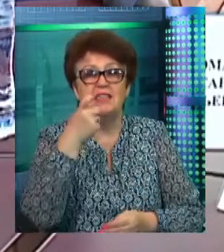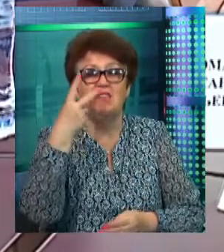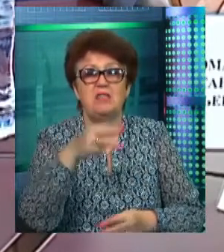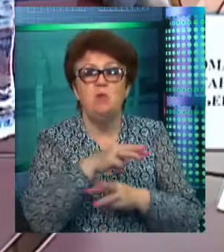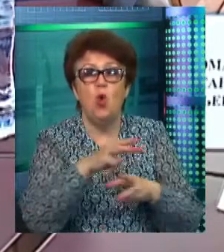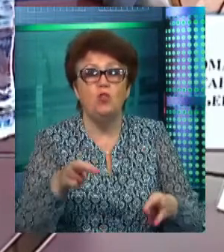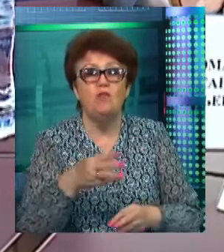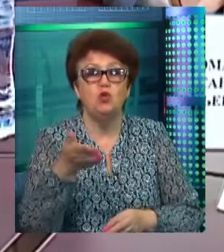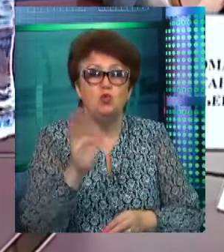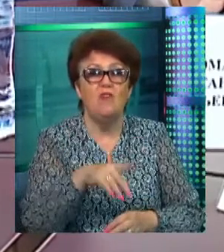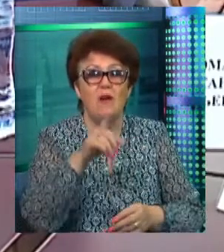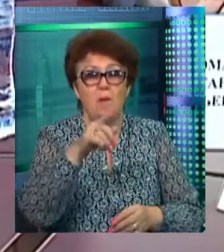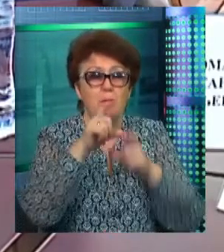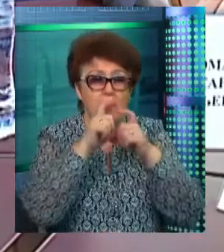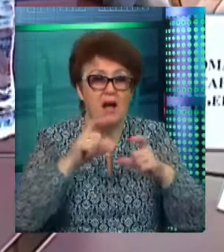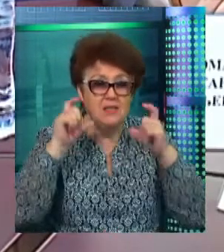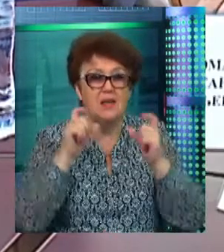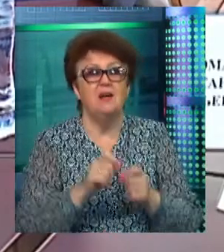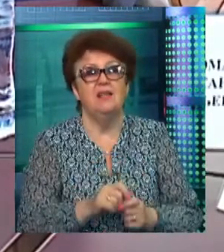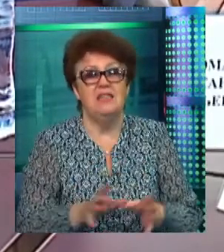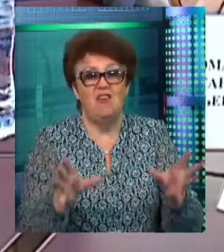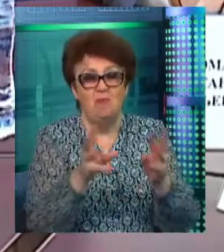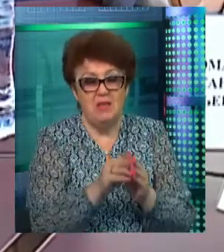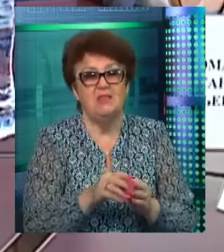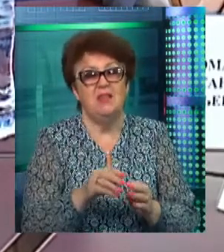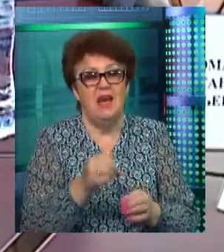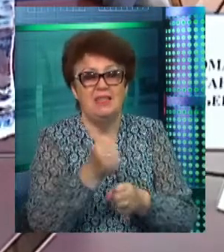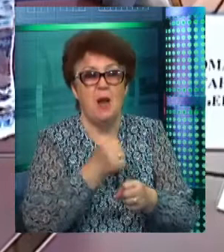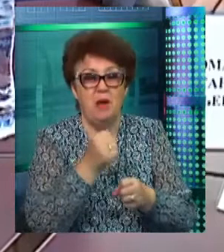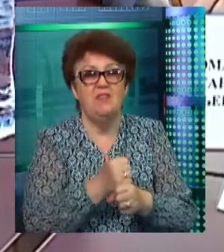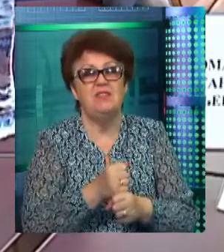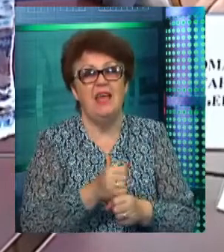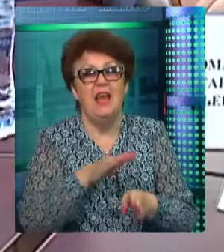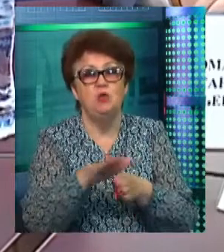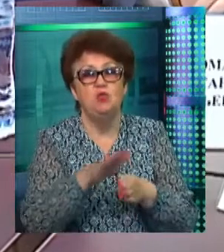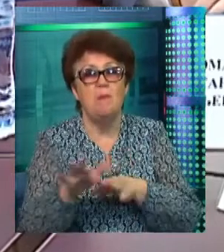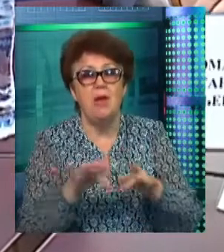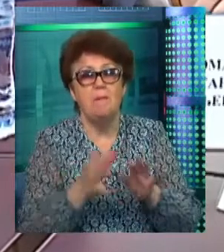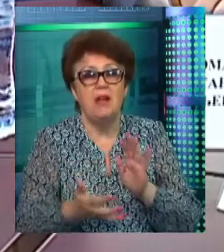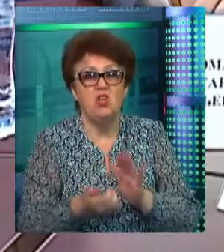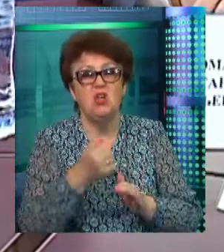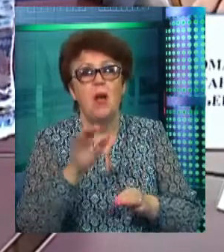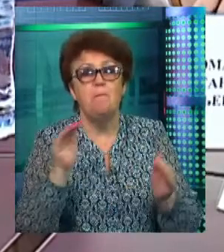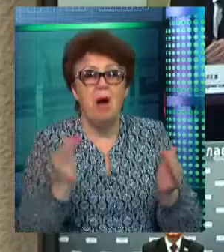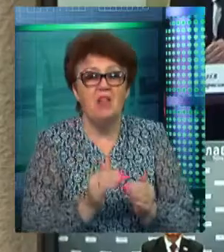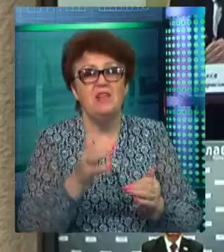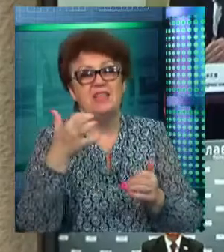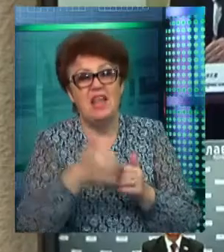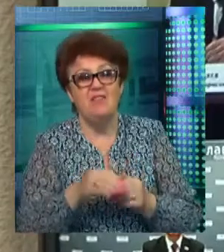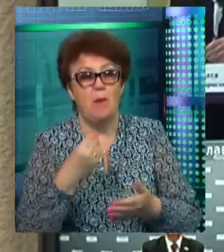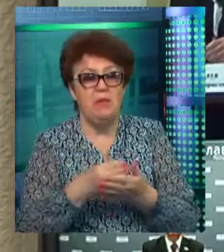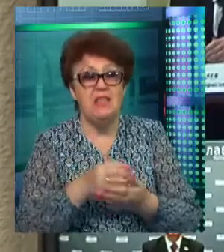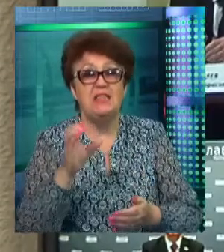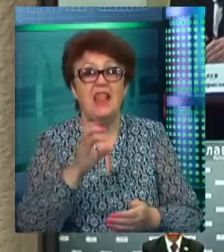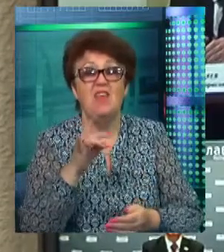в месяц совместно с муниципалитетами в брянской области разрабатывались и реализуются меры поддержки малого и среднего бизнеса сергей неверов